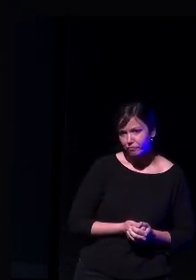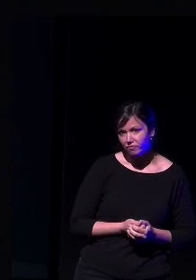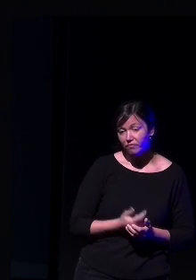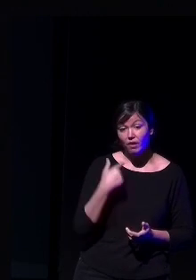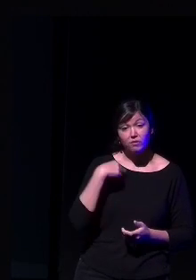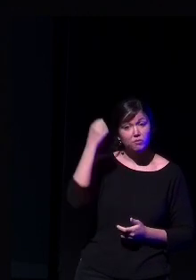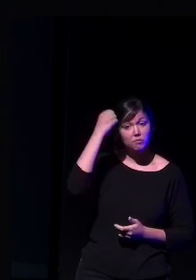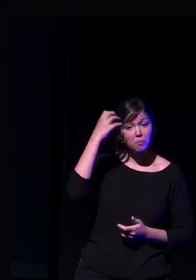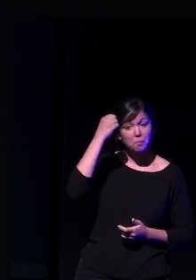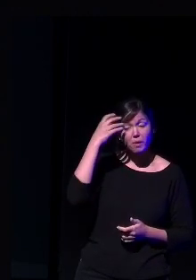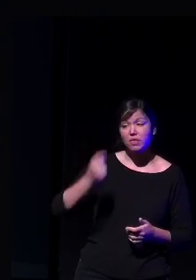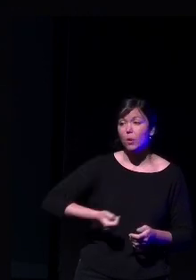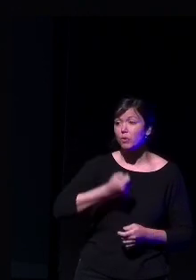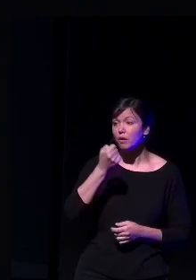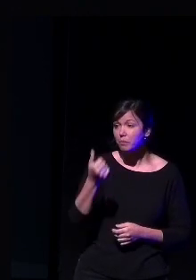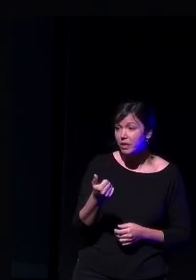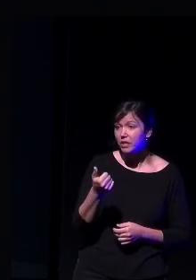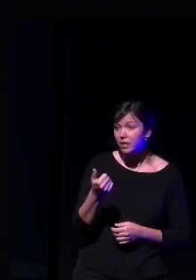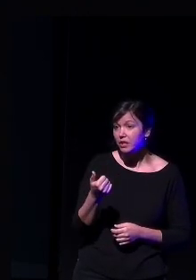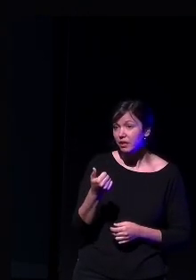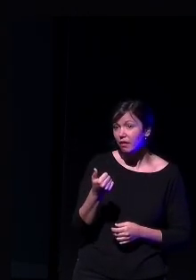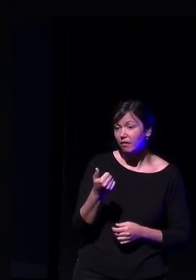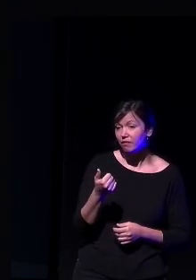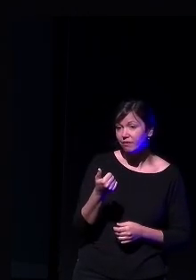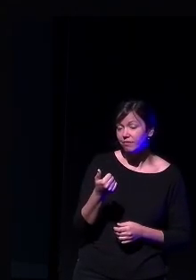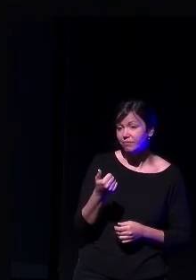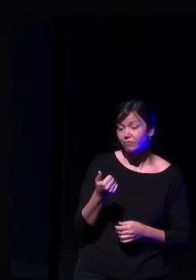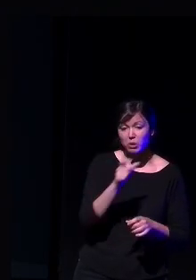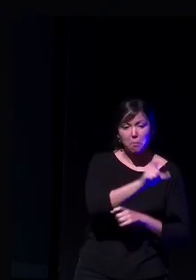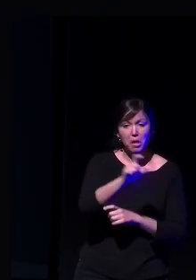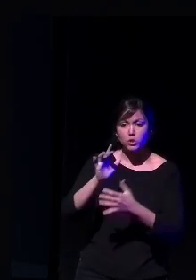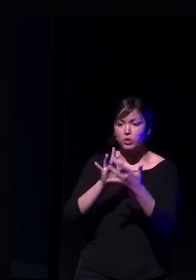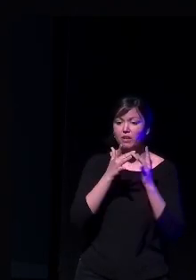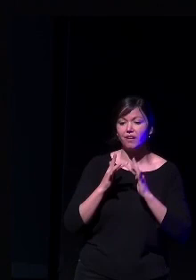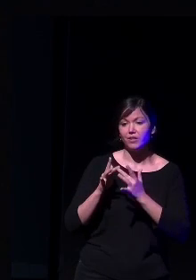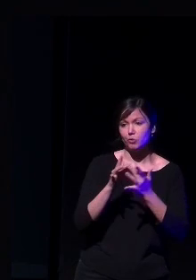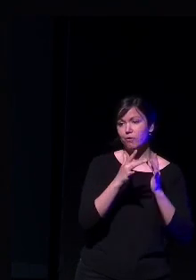Allà vaig aprendre una miqueta a relacionar-me amb la gent.